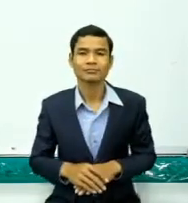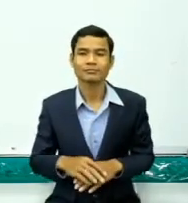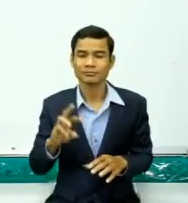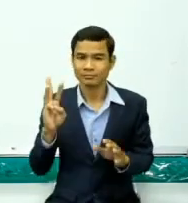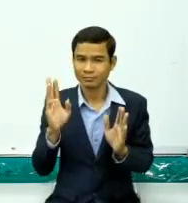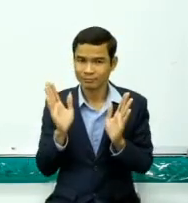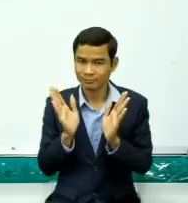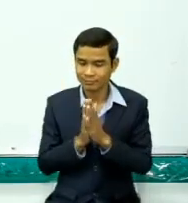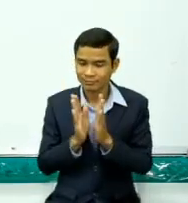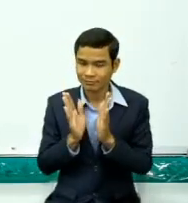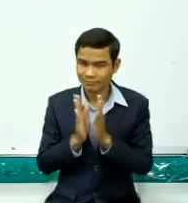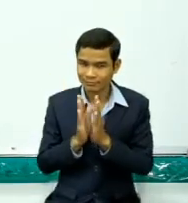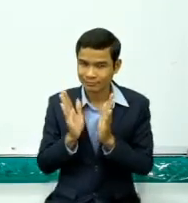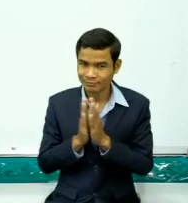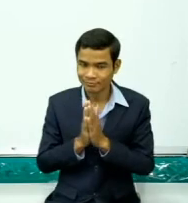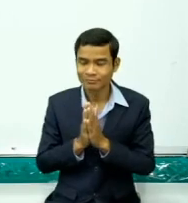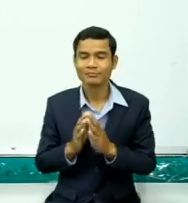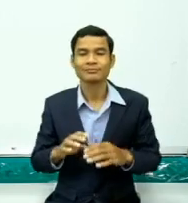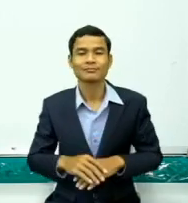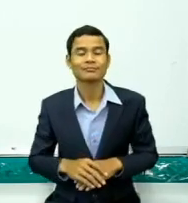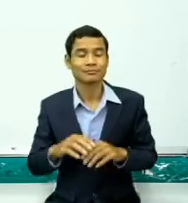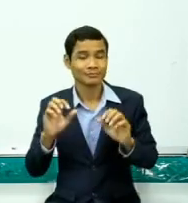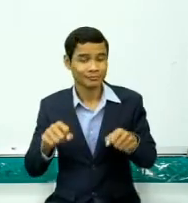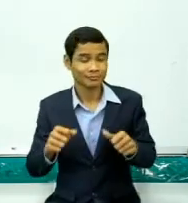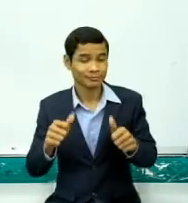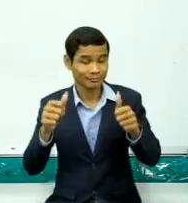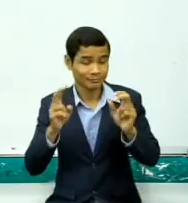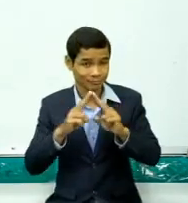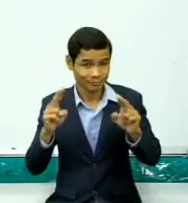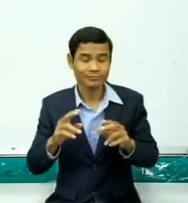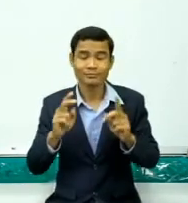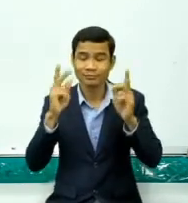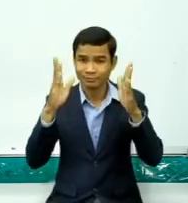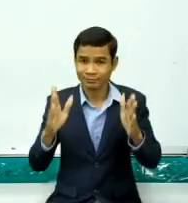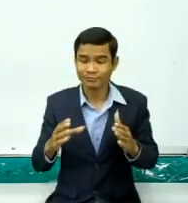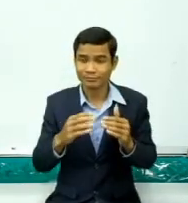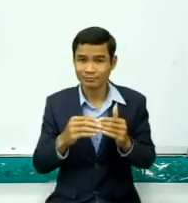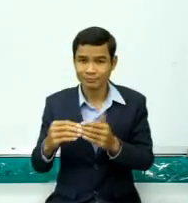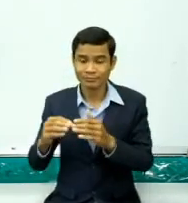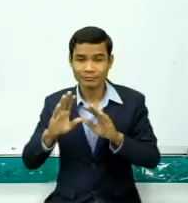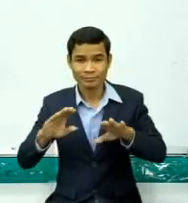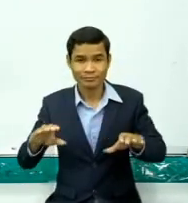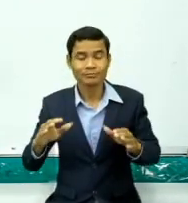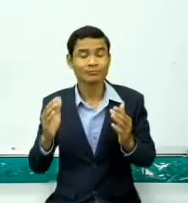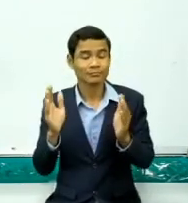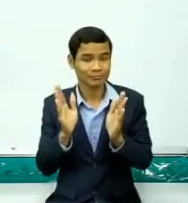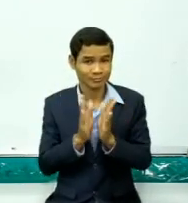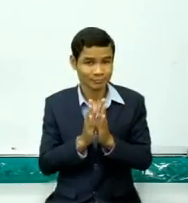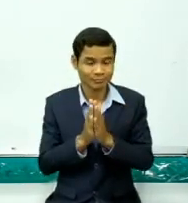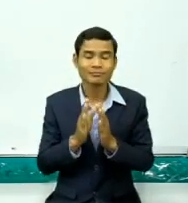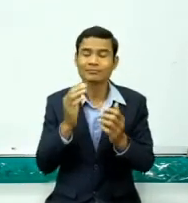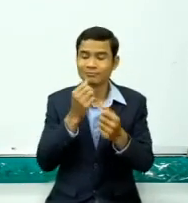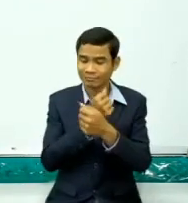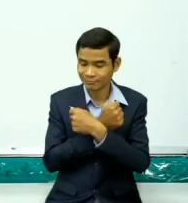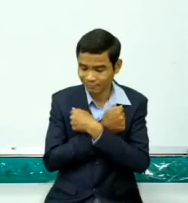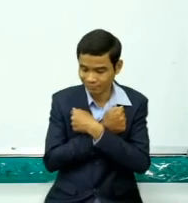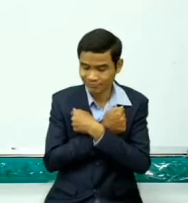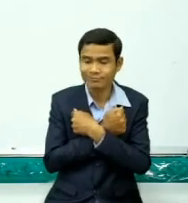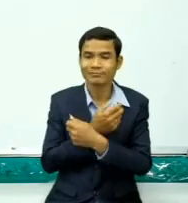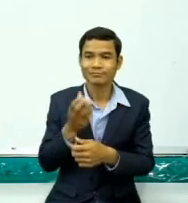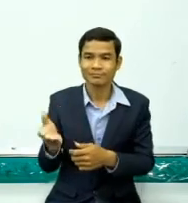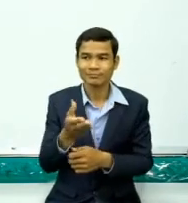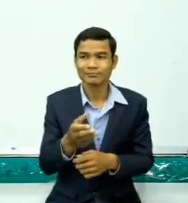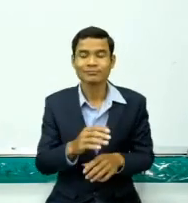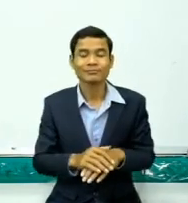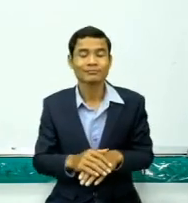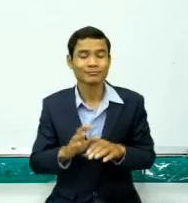té đầy bảy chà lo nha con nè cô nâng nôm con thằng ở khnía té đầy cái đấy sờ lạnh cha